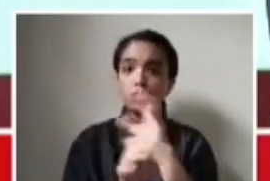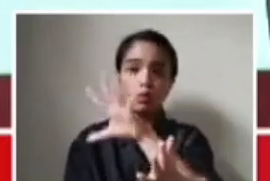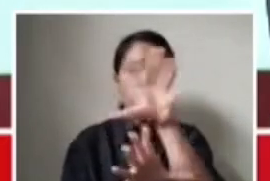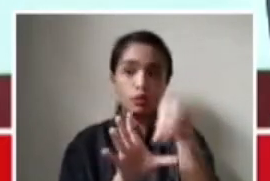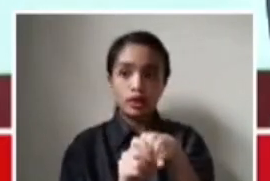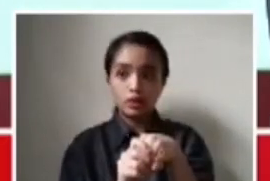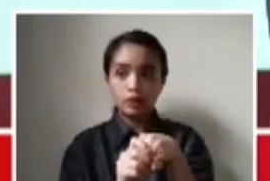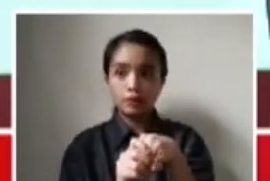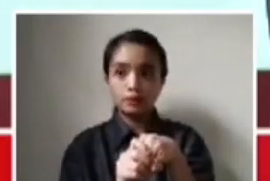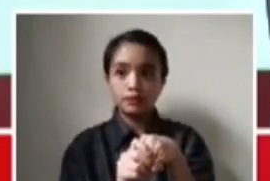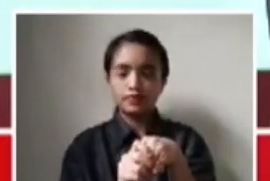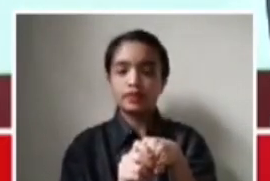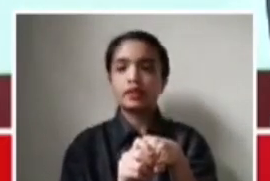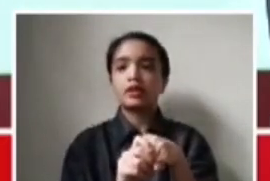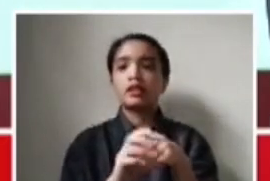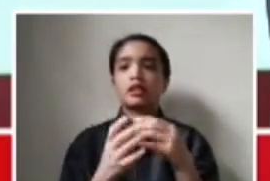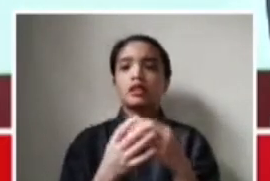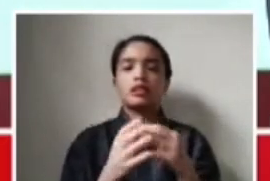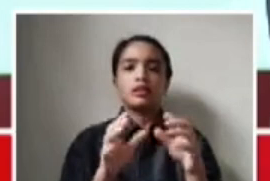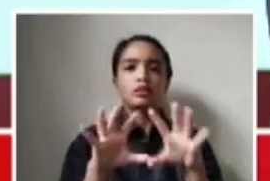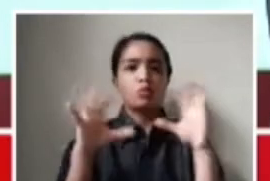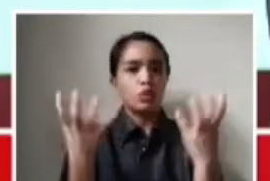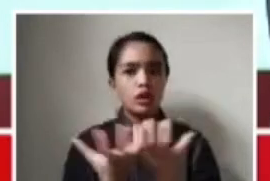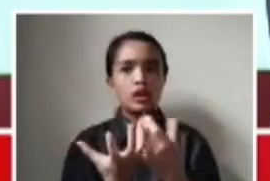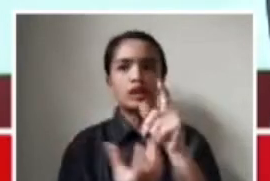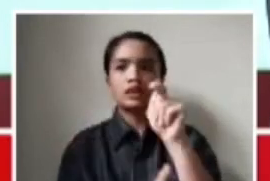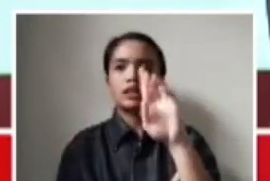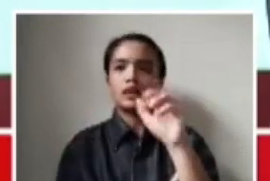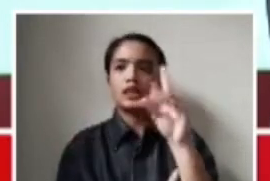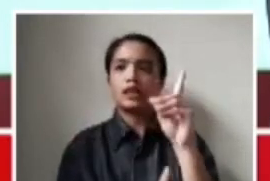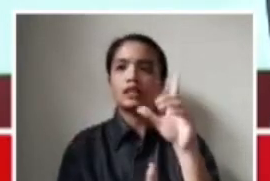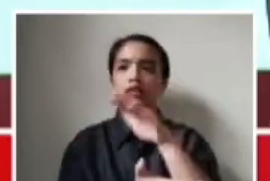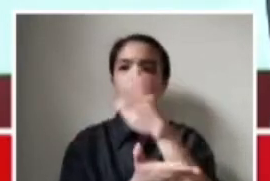hospital. Gagamitin natin ang iba't ibang mga buildings sa New Clark